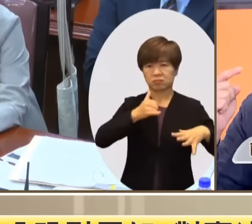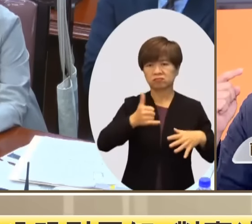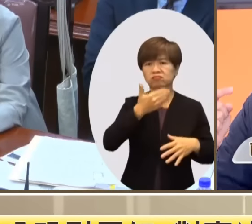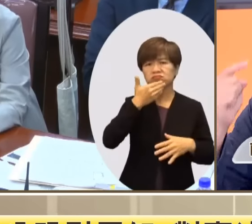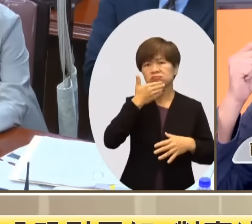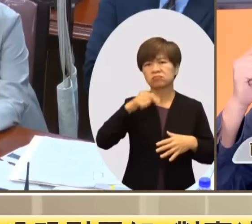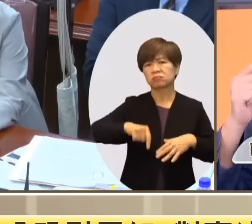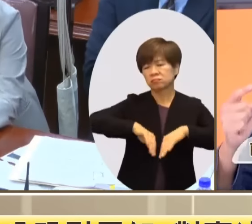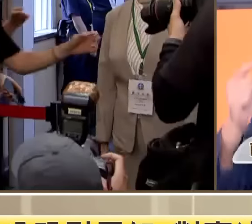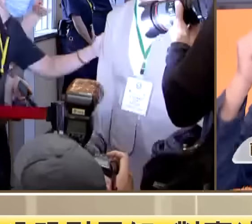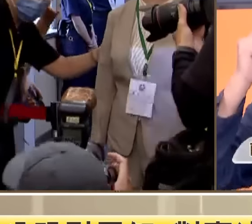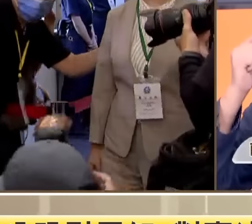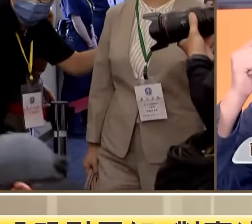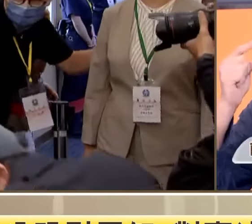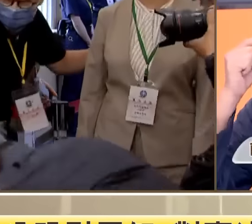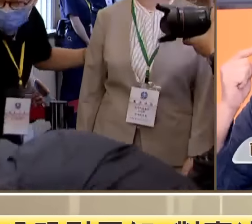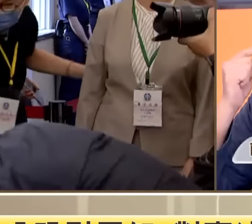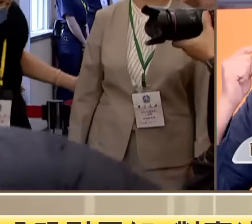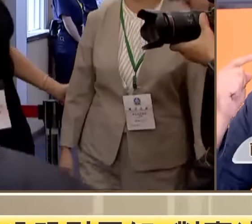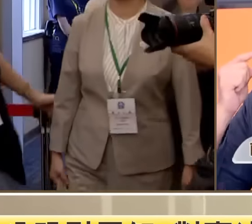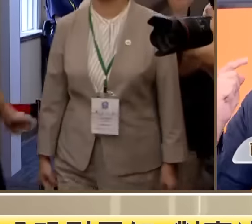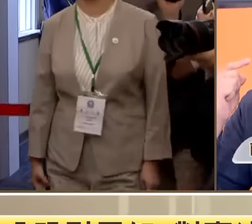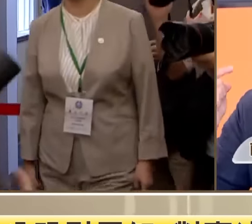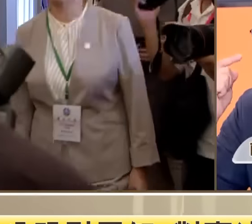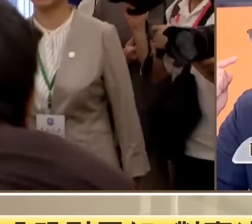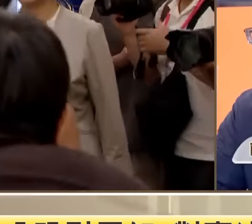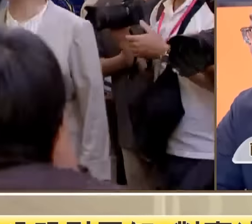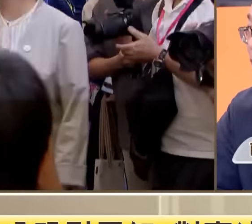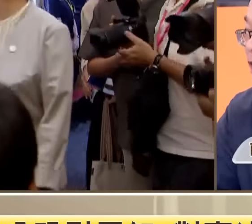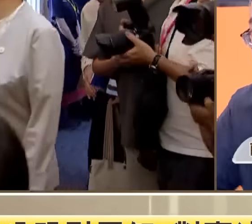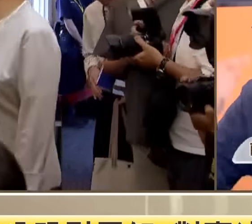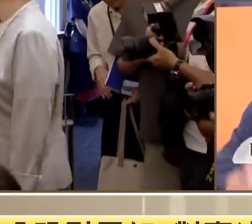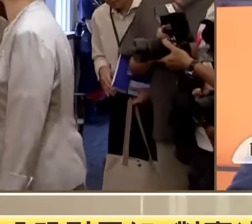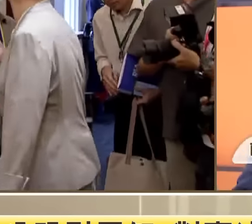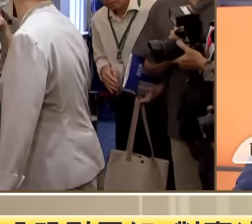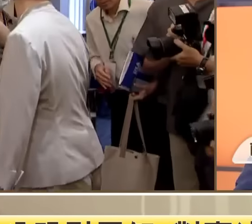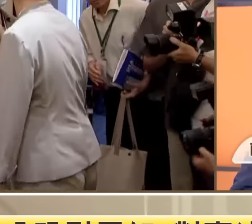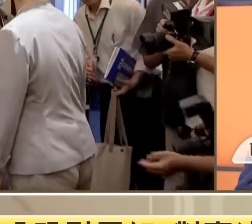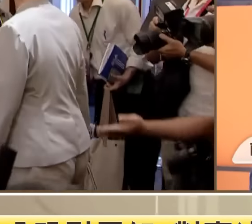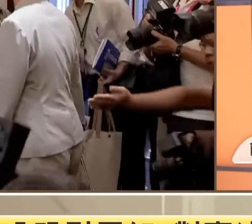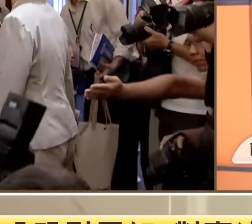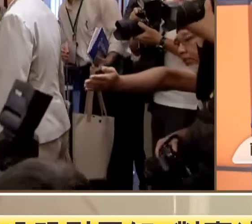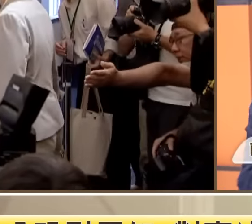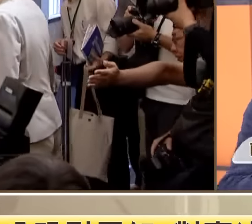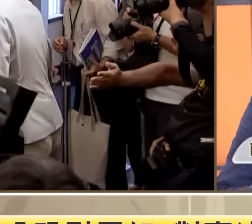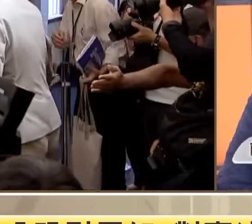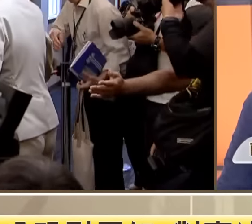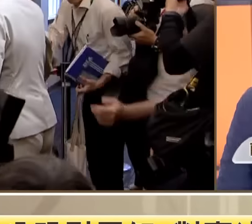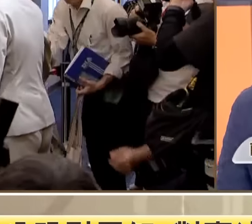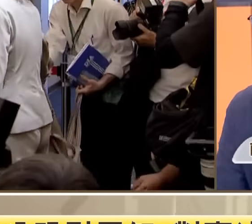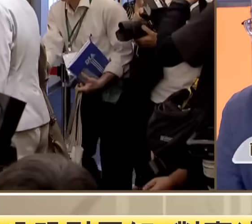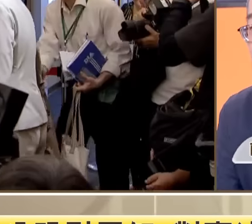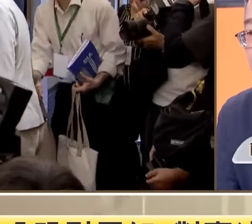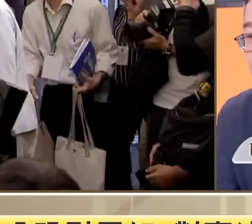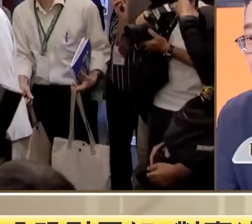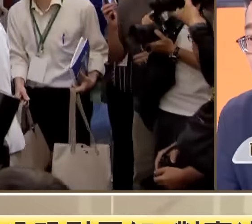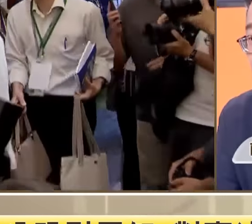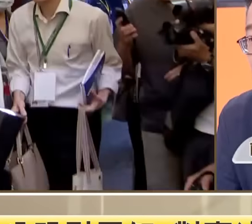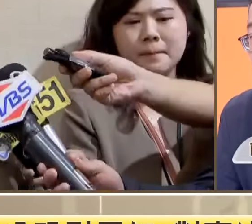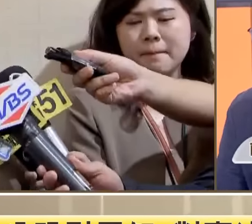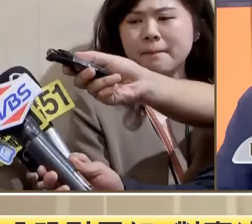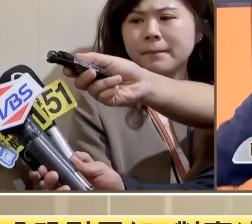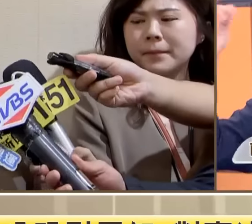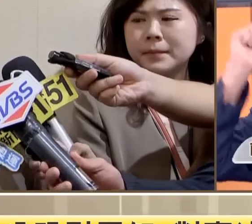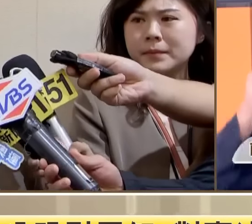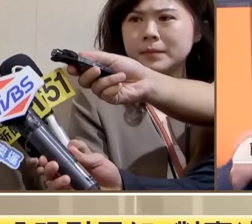束的案件你可以调。但是也要定相关严谨的程序哦。现在的国会扩权法案，你有看到这些相关严谨的程